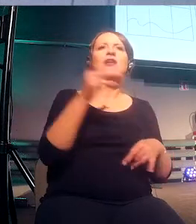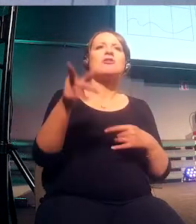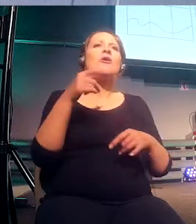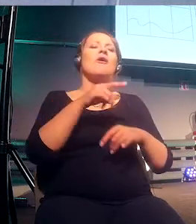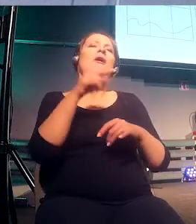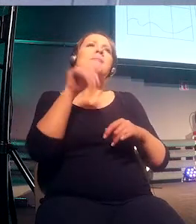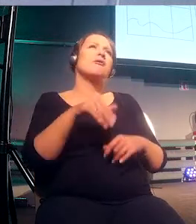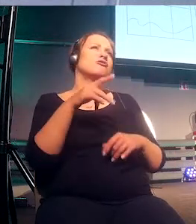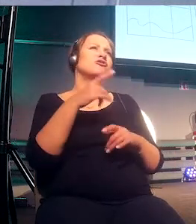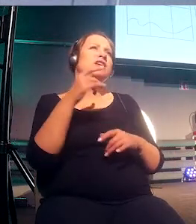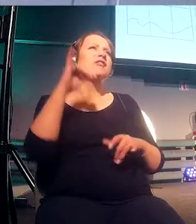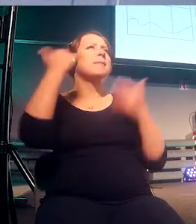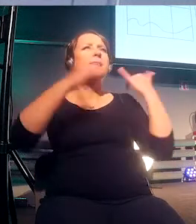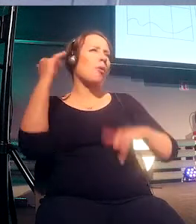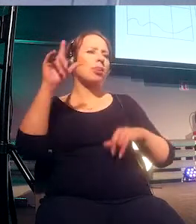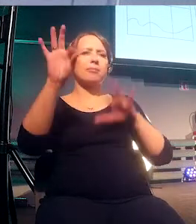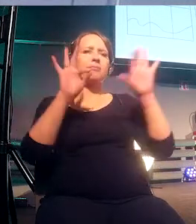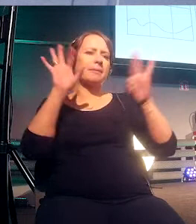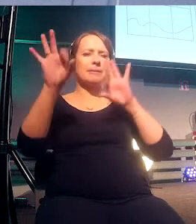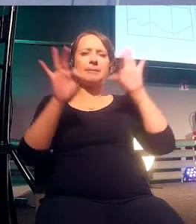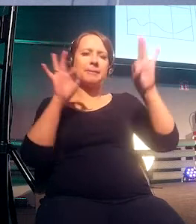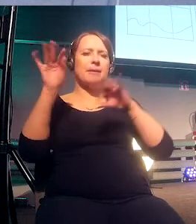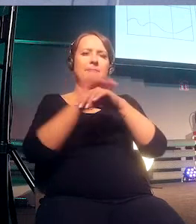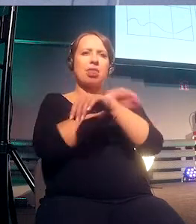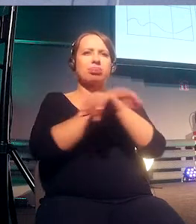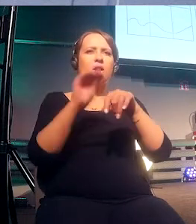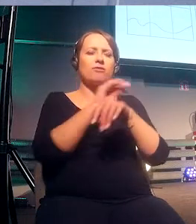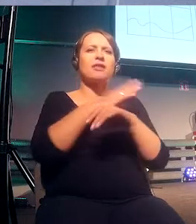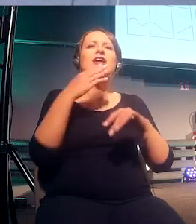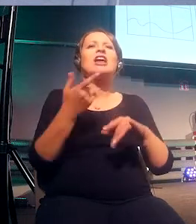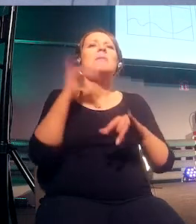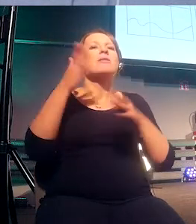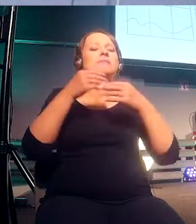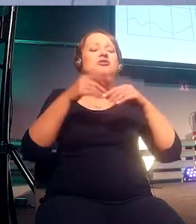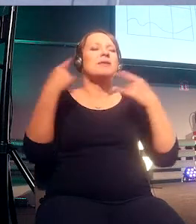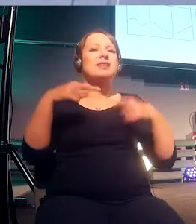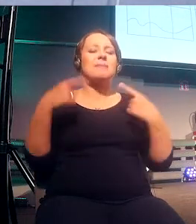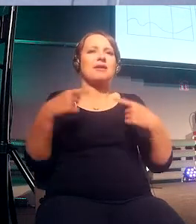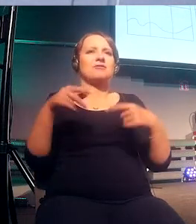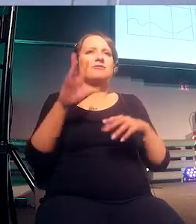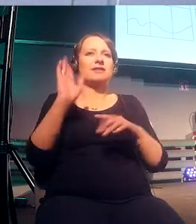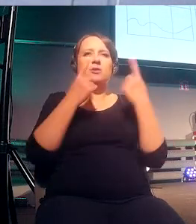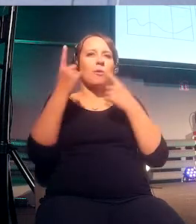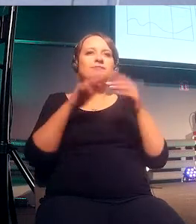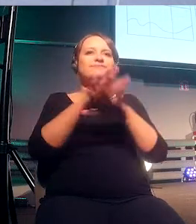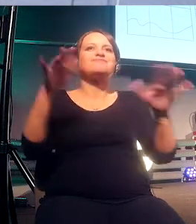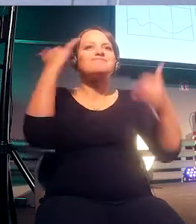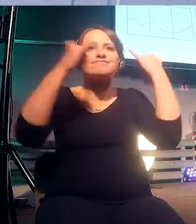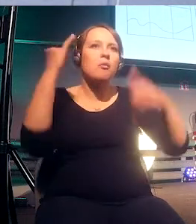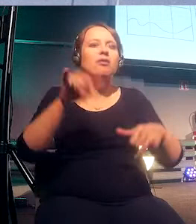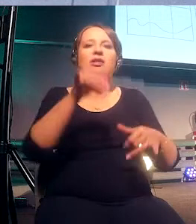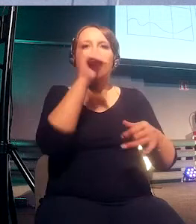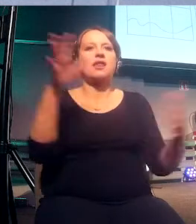potencjalne błędy, zanim one się zaczną rozwijać w kierunku, w którym będzie już za późno. Inna